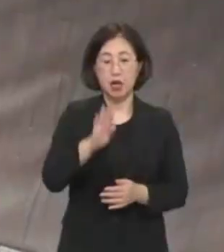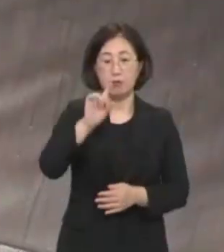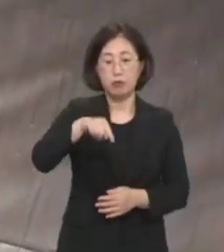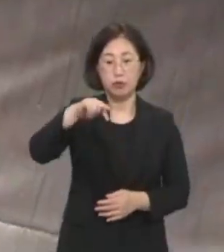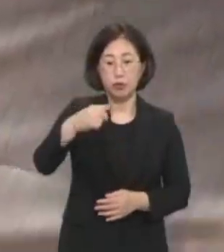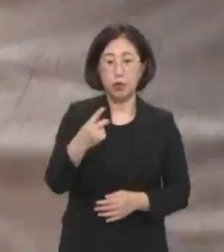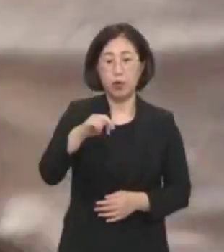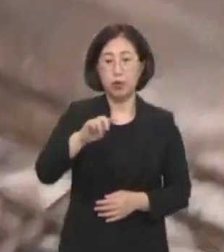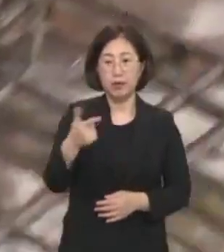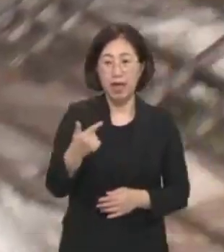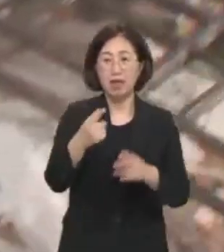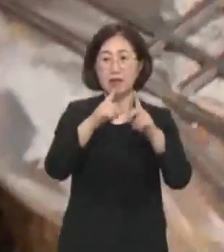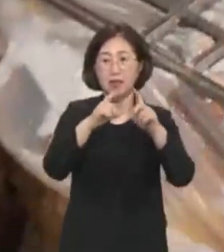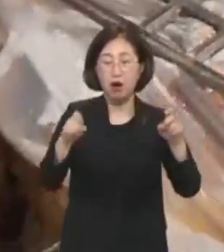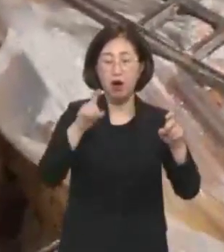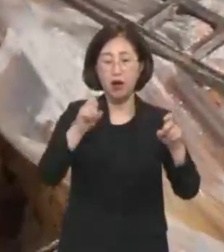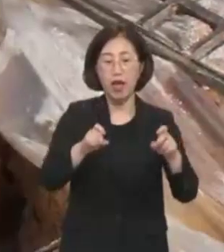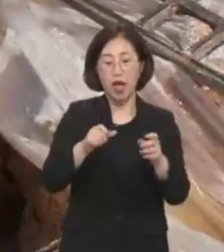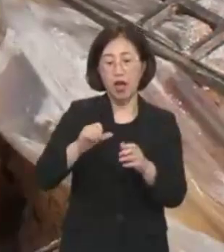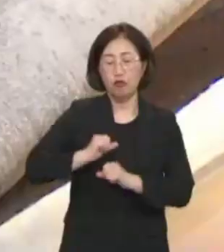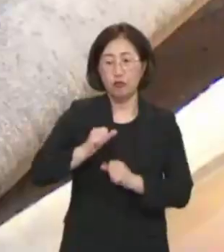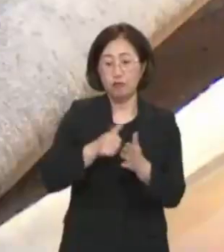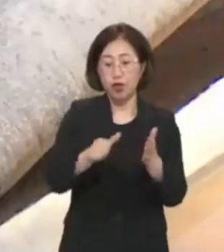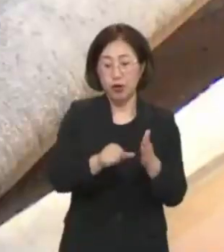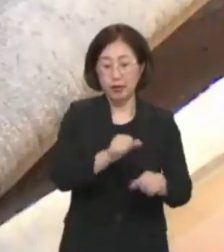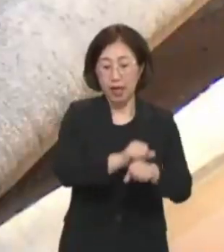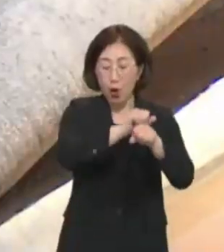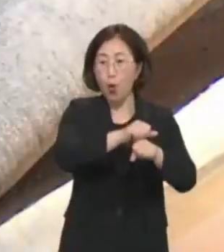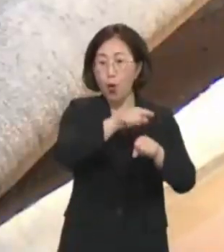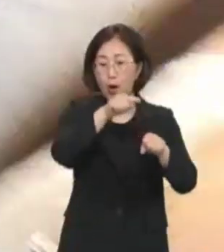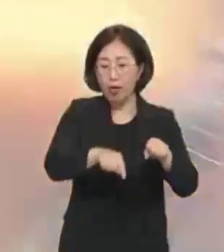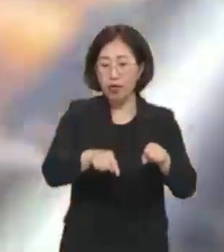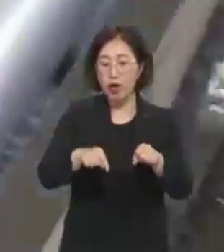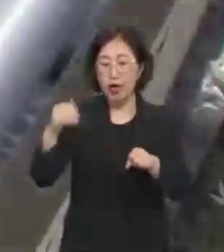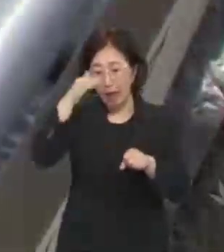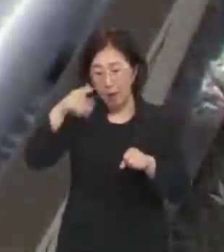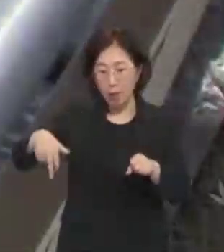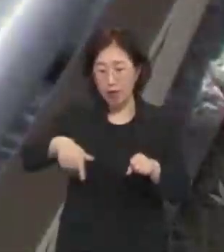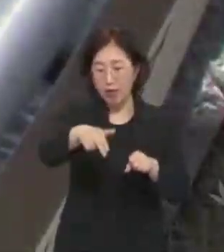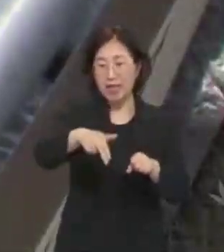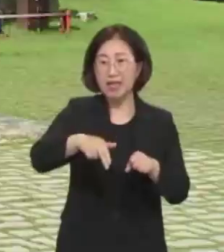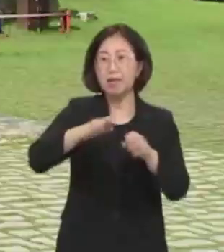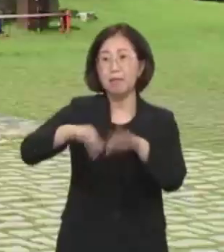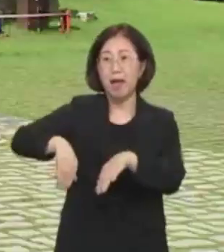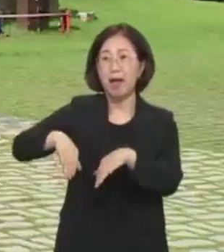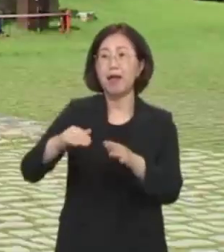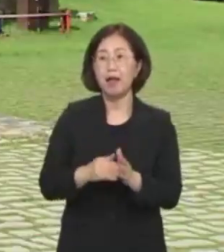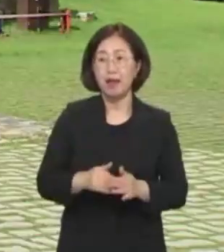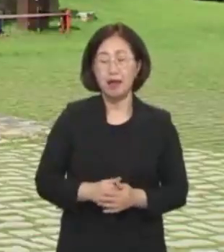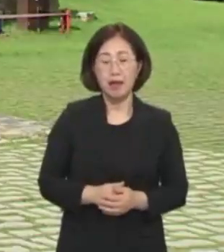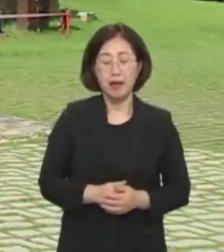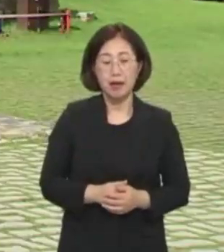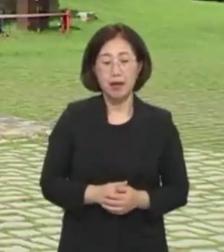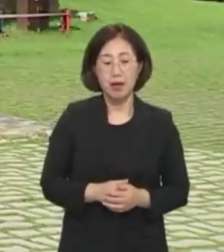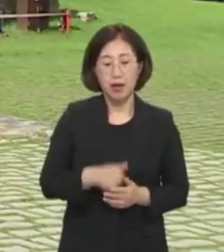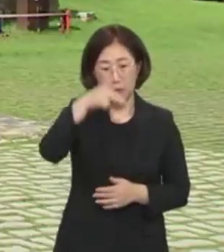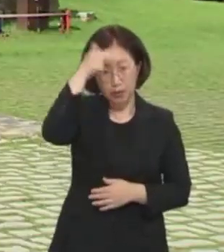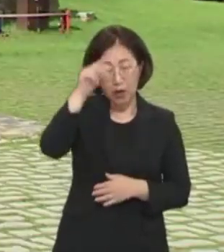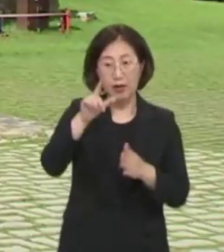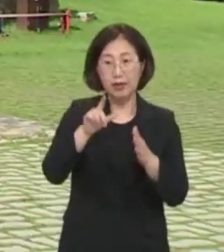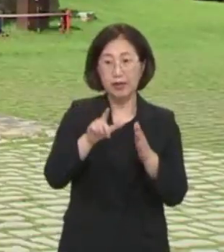부소산성은 군수물자 저장창고였던 군창지 경계와 탐방로가 일부 훼손됐습니다. 조선시대 4명의